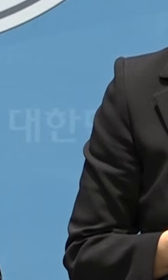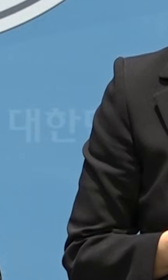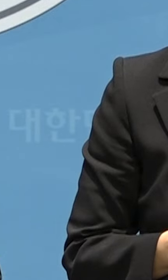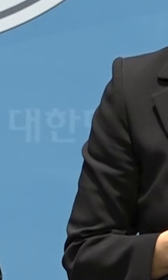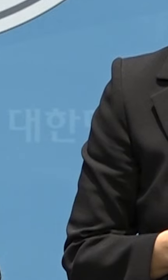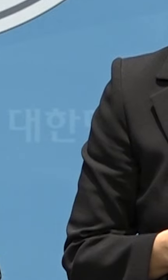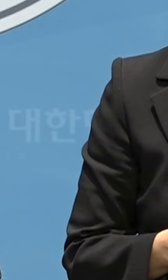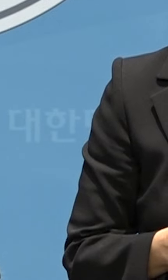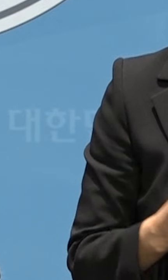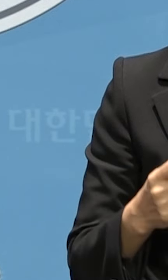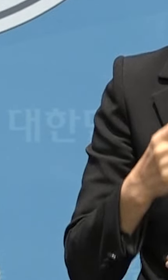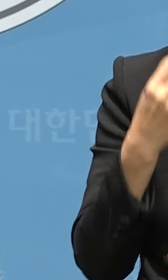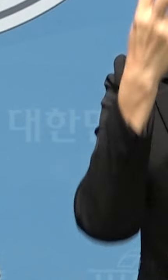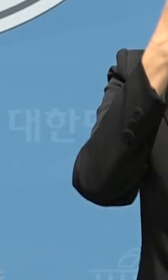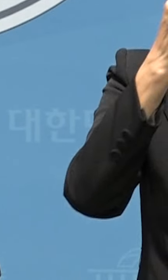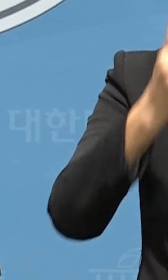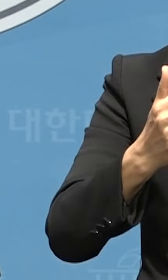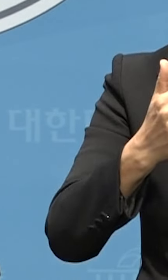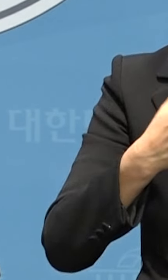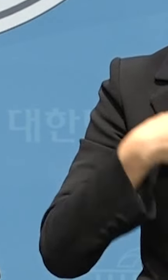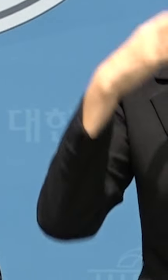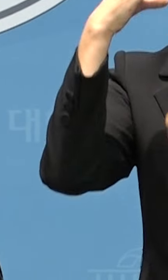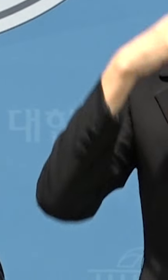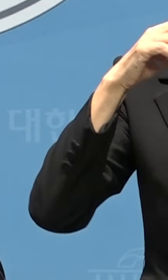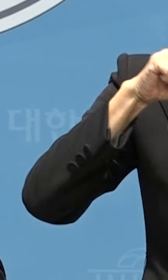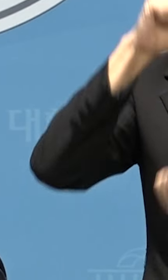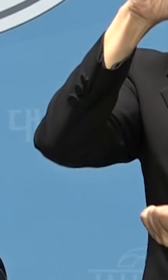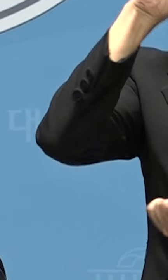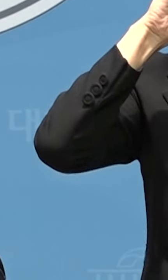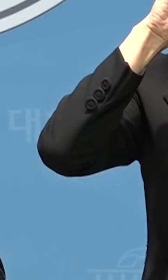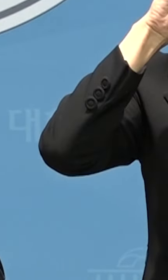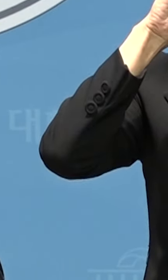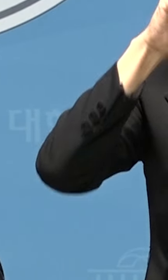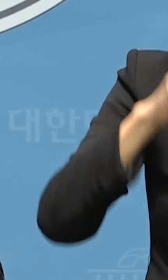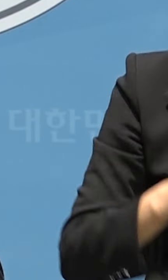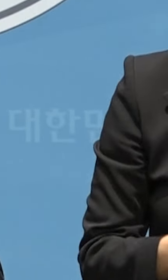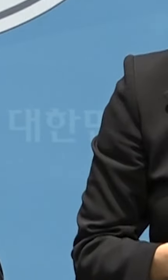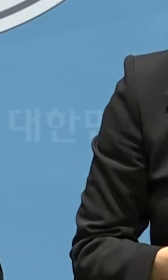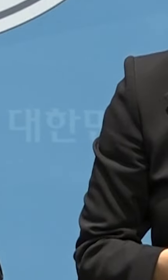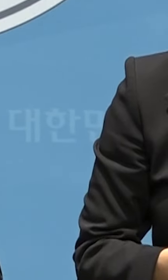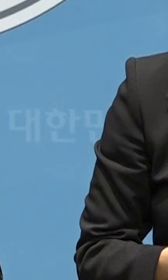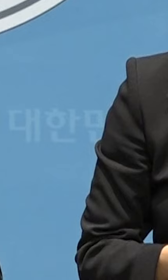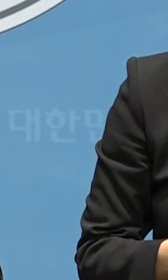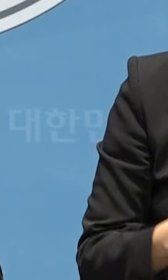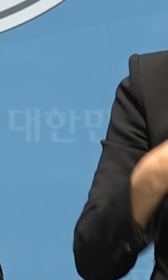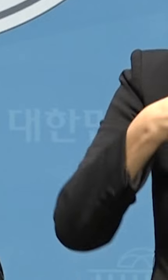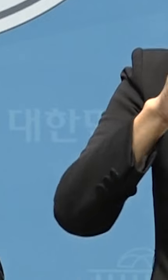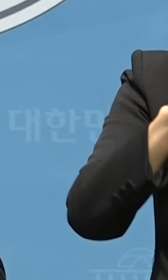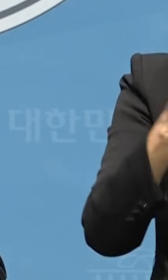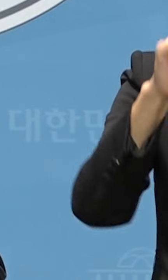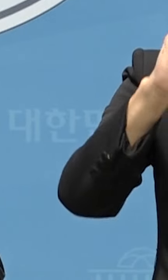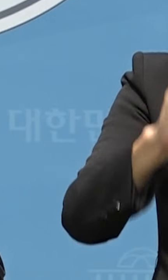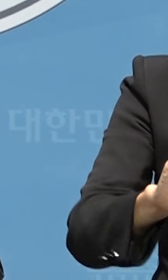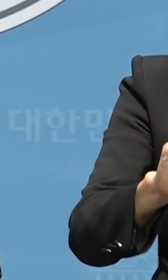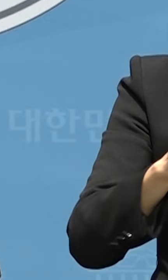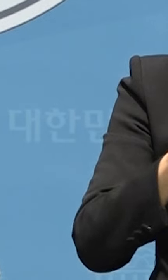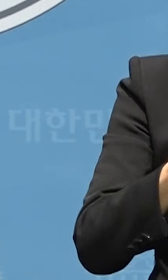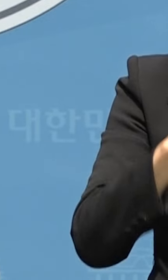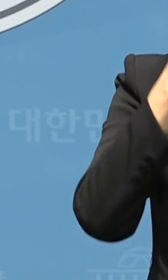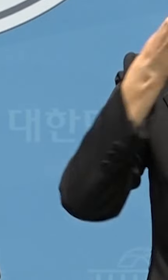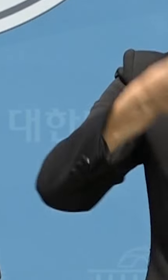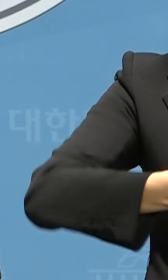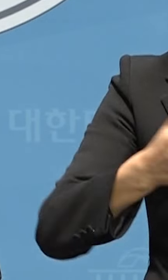검찰이 저를 상대로 구속영장을 청구했습니다. 새만금 수상태양광 사업의 대가로 뇌물을 받았다는